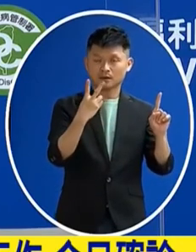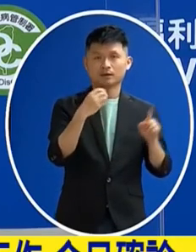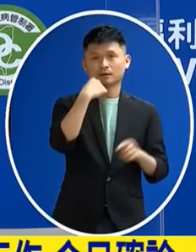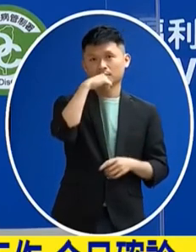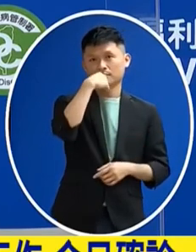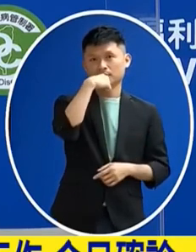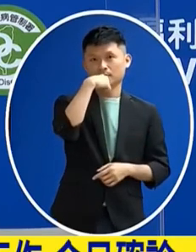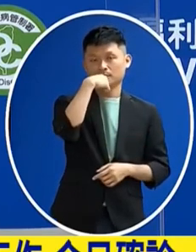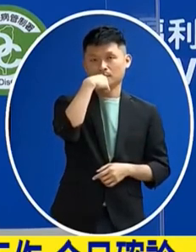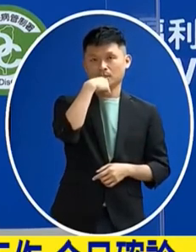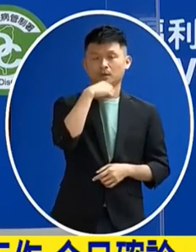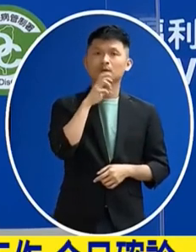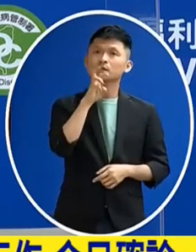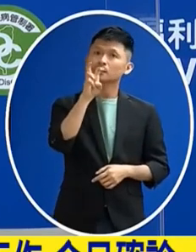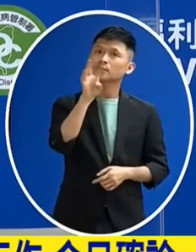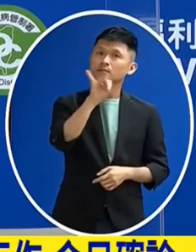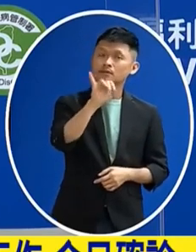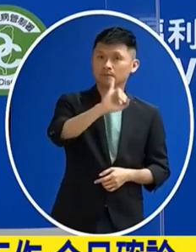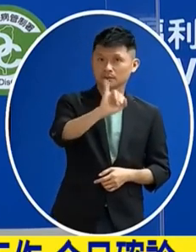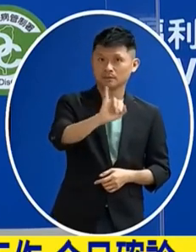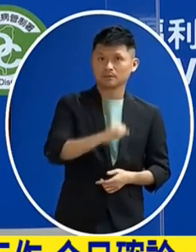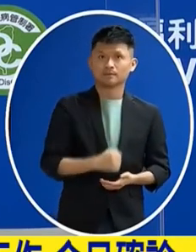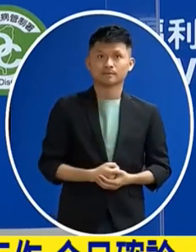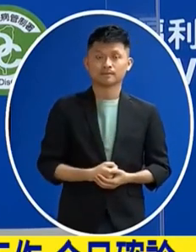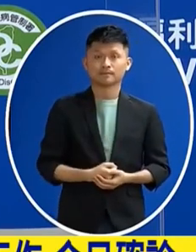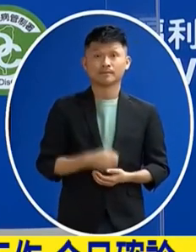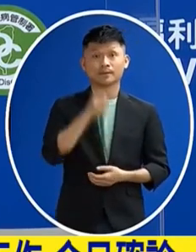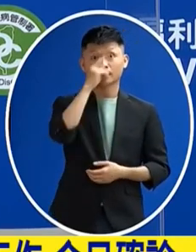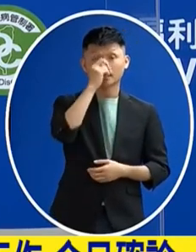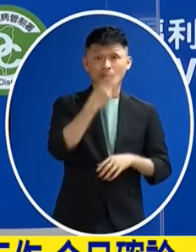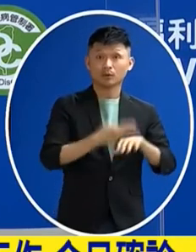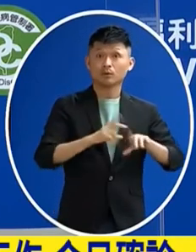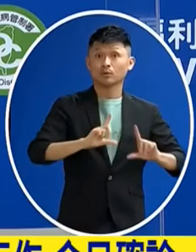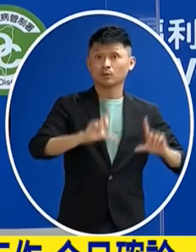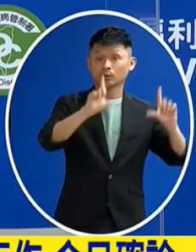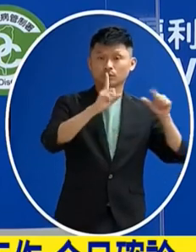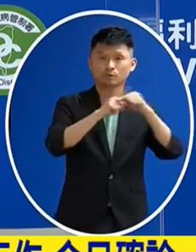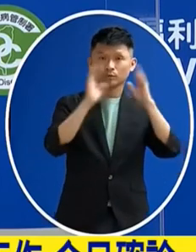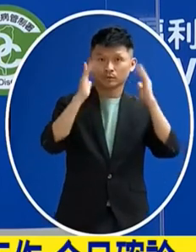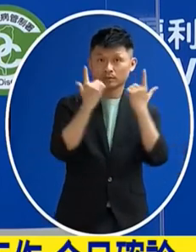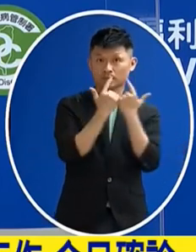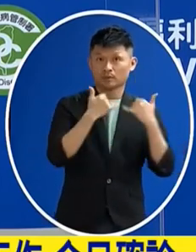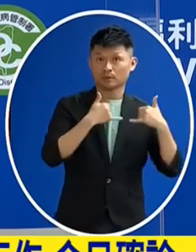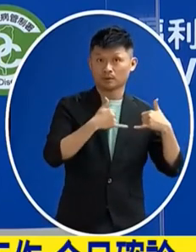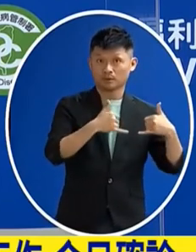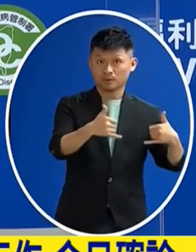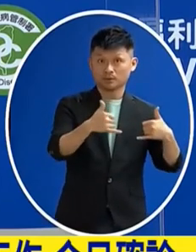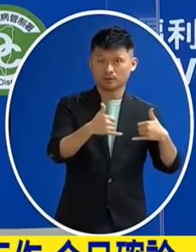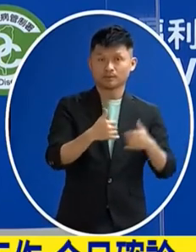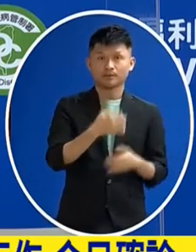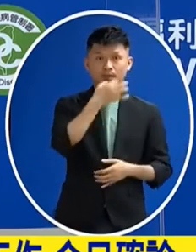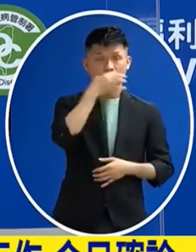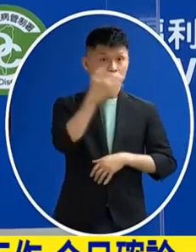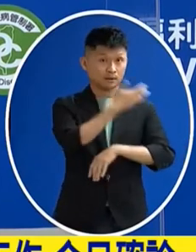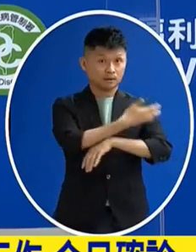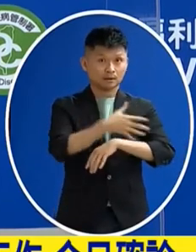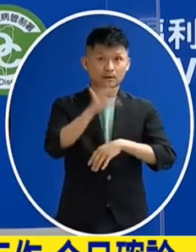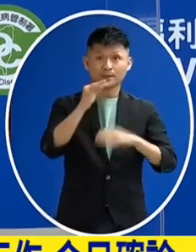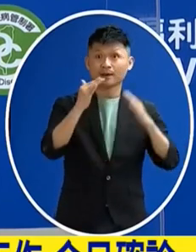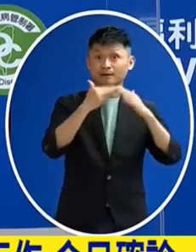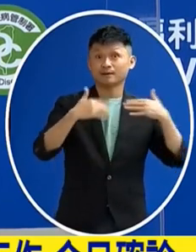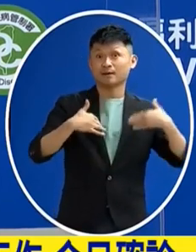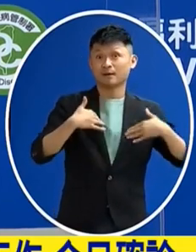为本国籍30多岁的女性，那宜兰罗东镇中正北路银河百家乐哈，